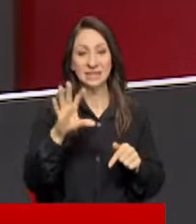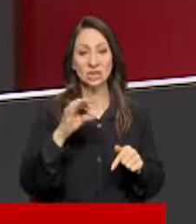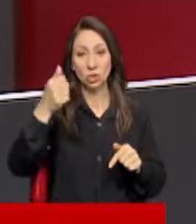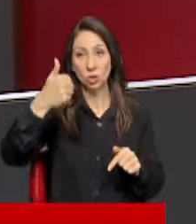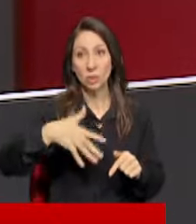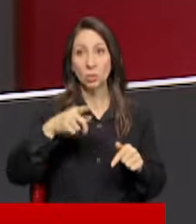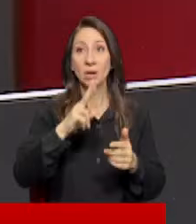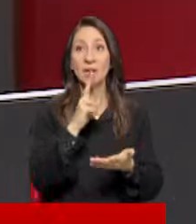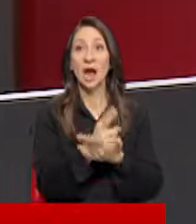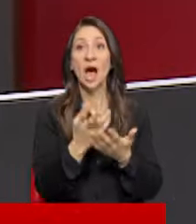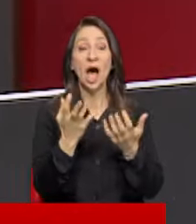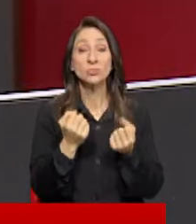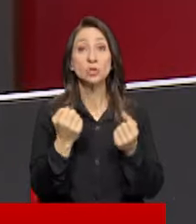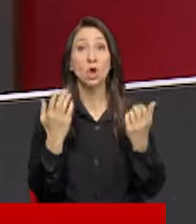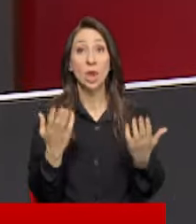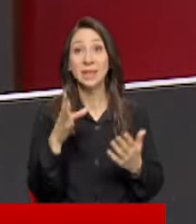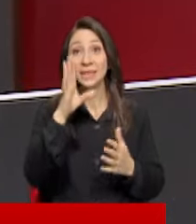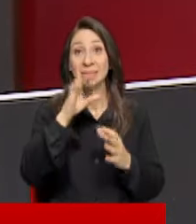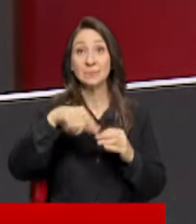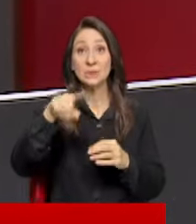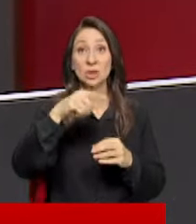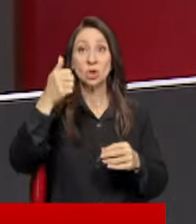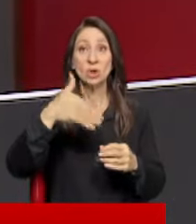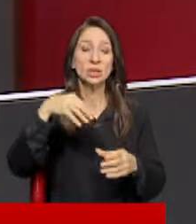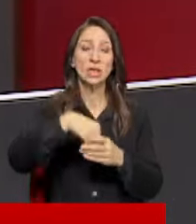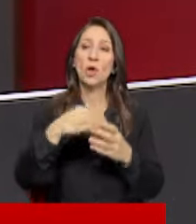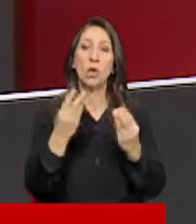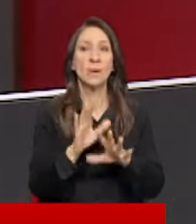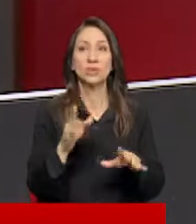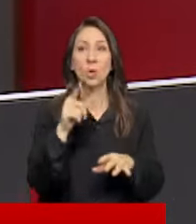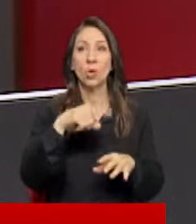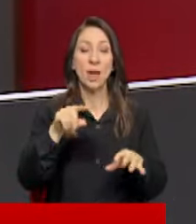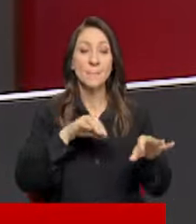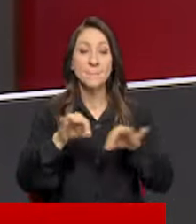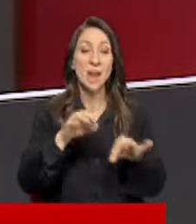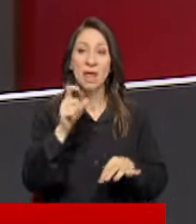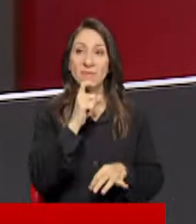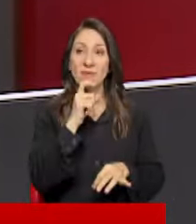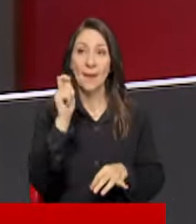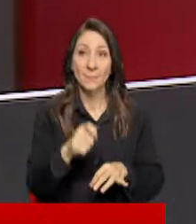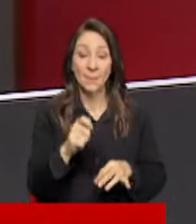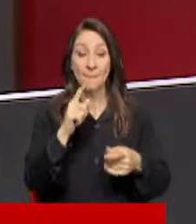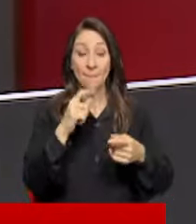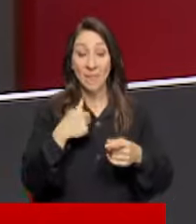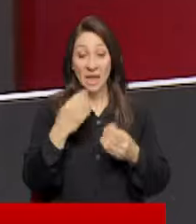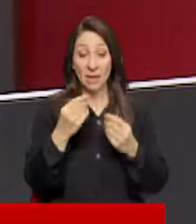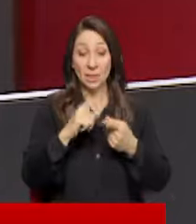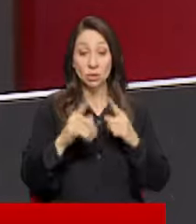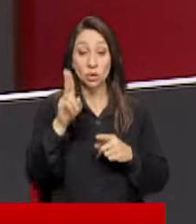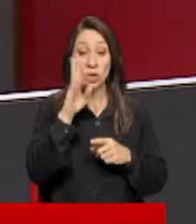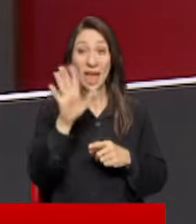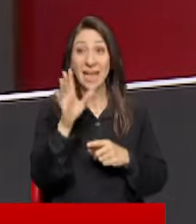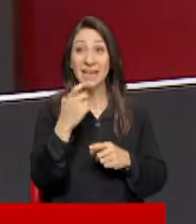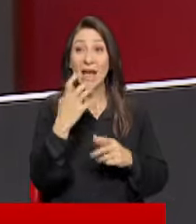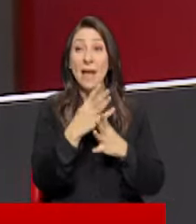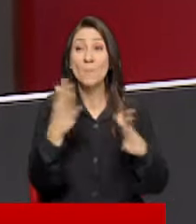yönetimde bu kararı almış olan kişilerin yönetimde yer almaması. Çünkü onlar stratejik bir hata yaptılar. Partimizi son 50 yıldaki belki